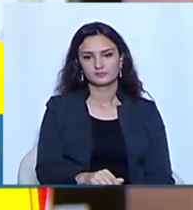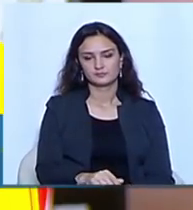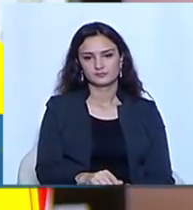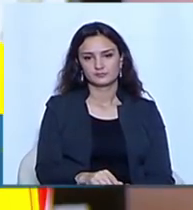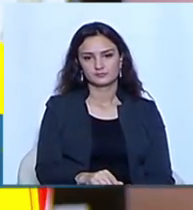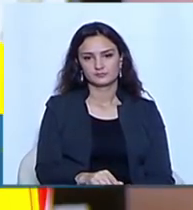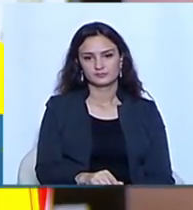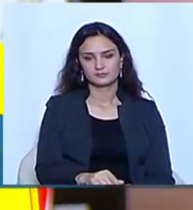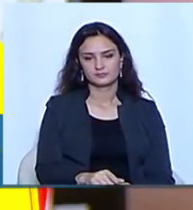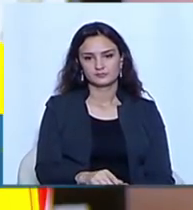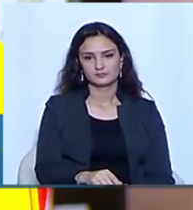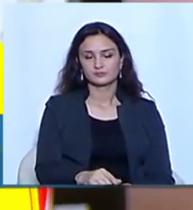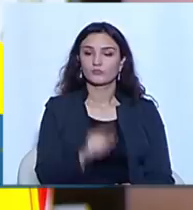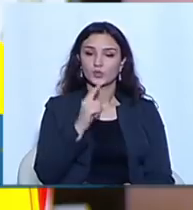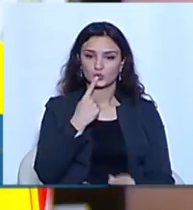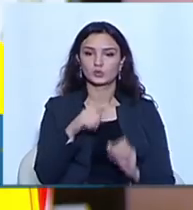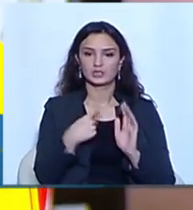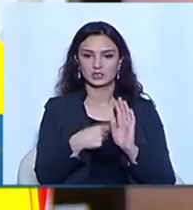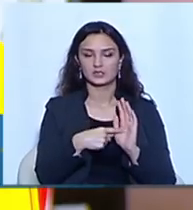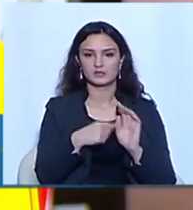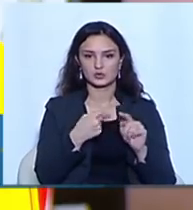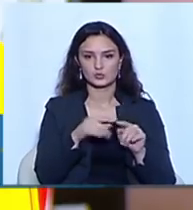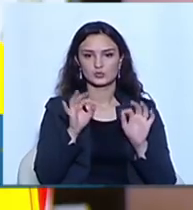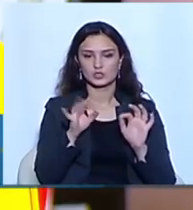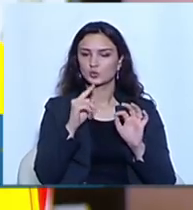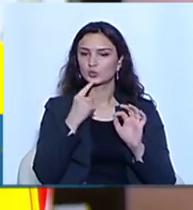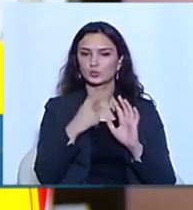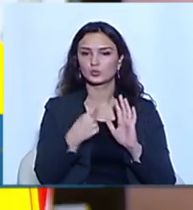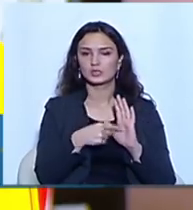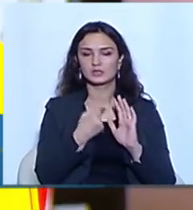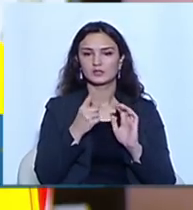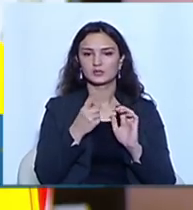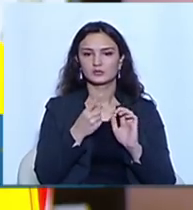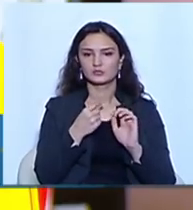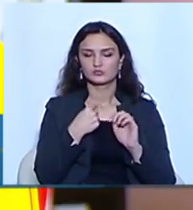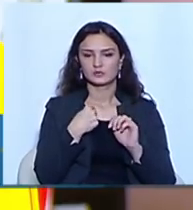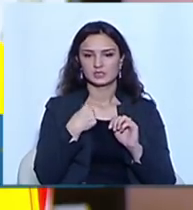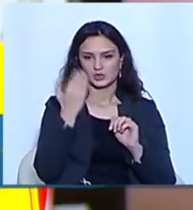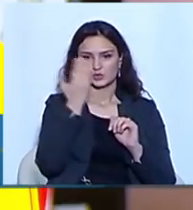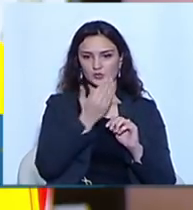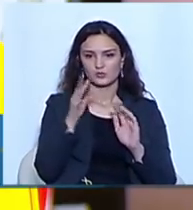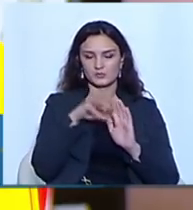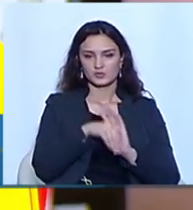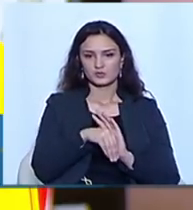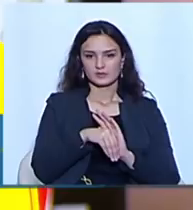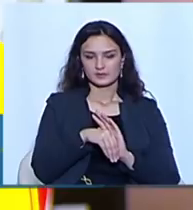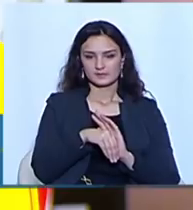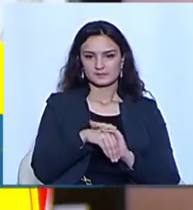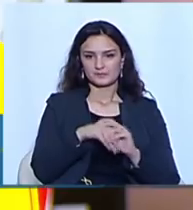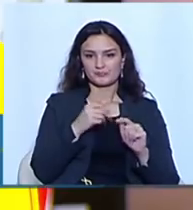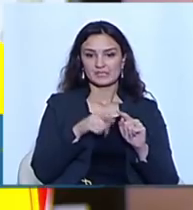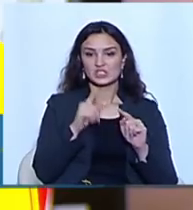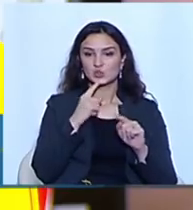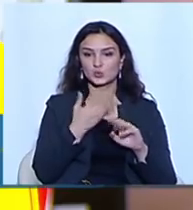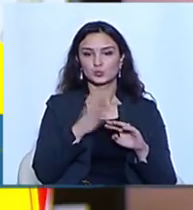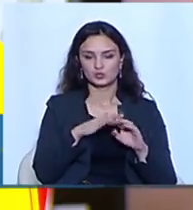რთული კითხვა ანამდე. რთული კითხვა ზუსტად იმიტომ არის რთული, რომ ამ ჩვენ ანტინომიურ საზოგადოებაში ეს